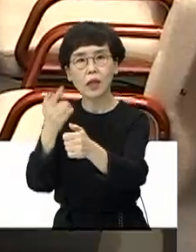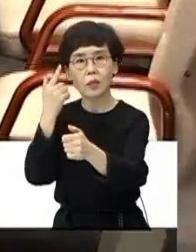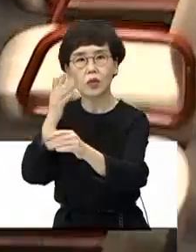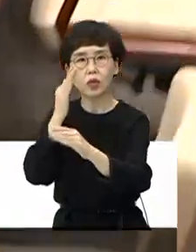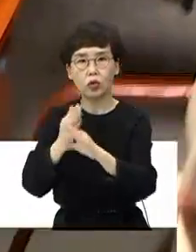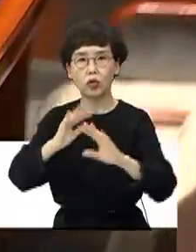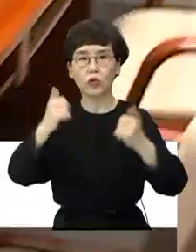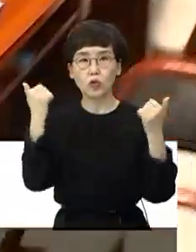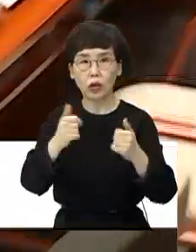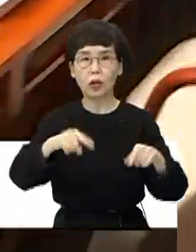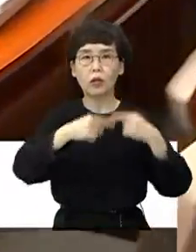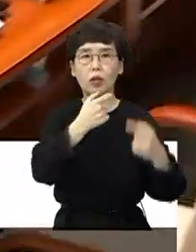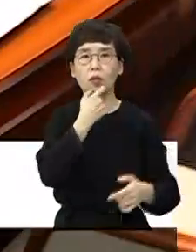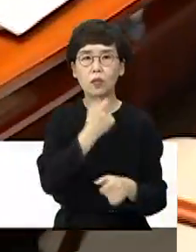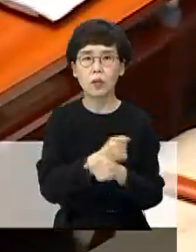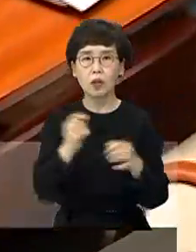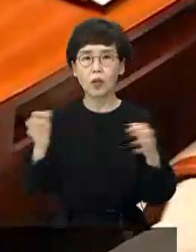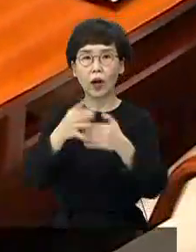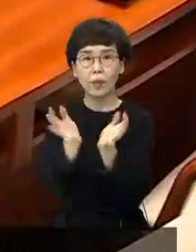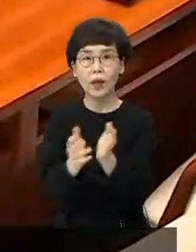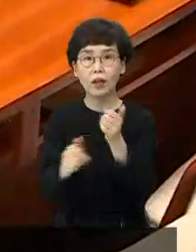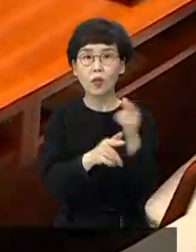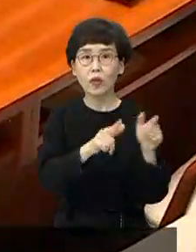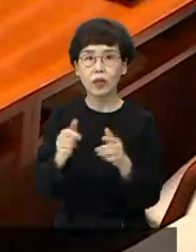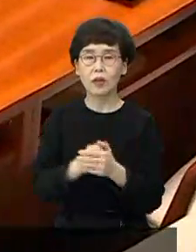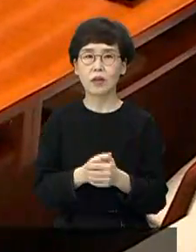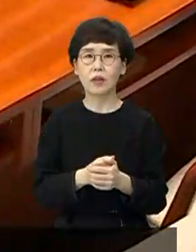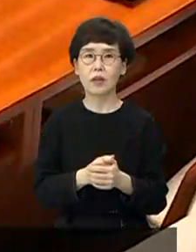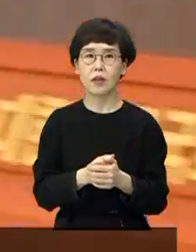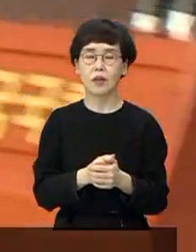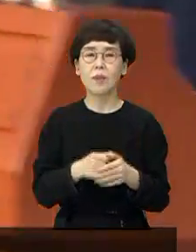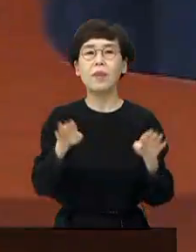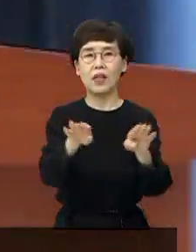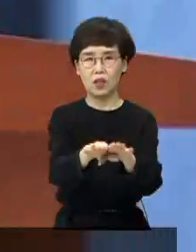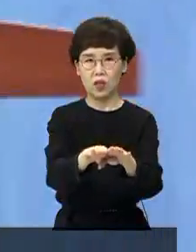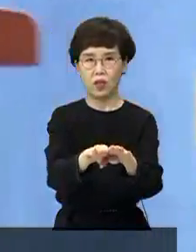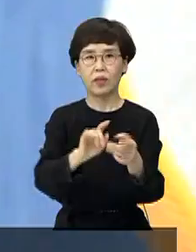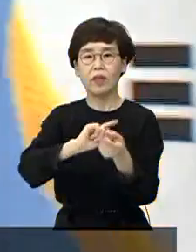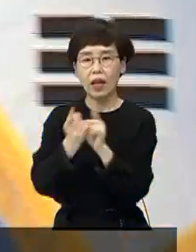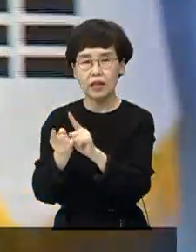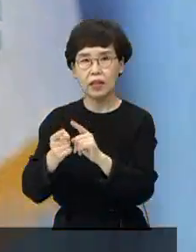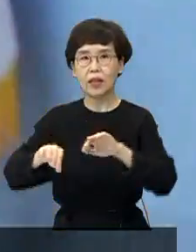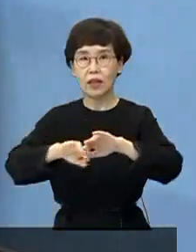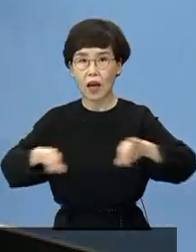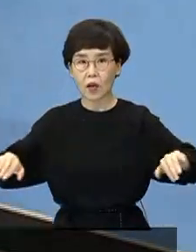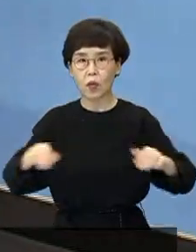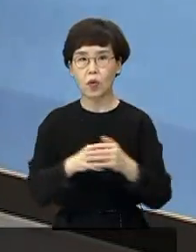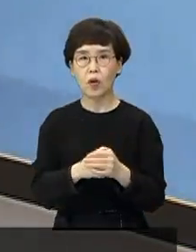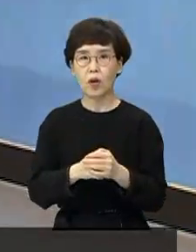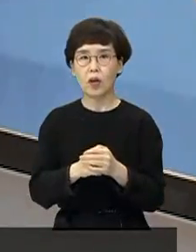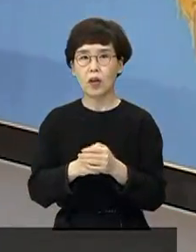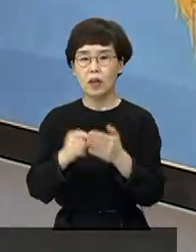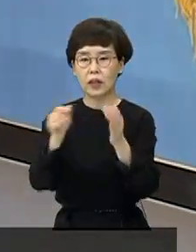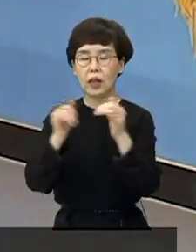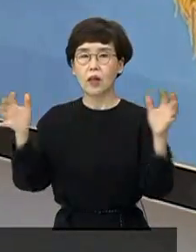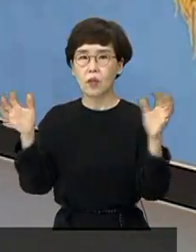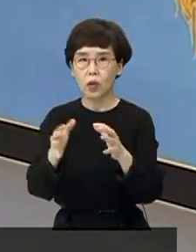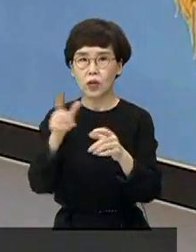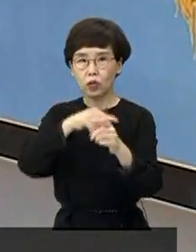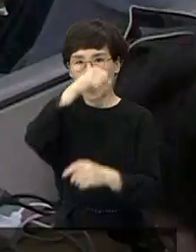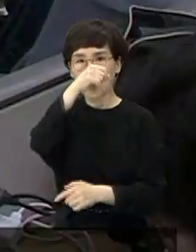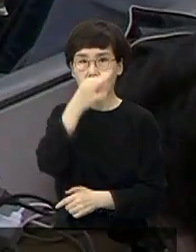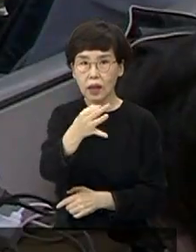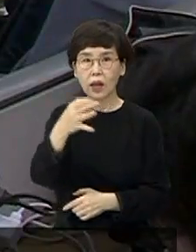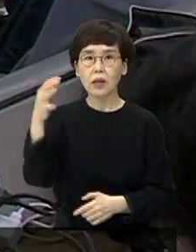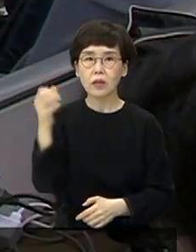의사 일정을 거부하고 있는 통합당 의원들은 불참했습니다. 대신 따로 기자회견을 열어 추경 예산으로 통계용